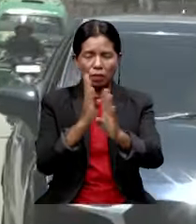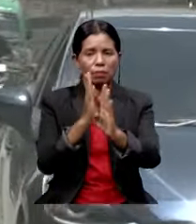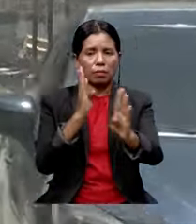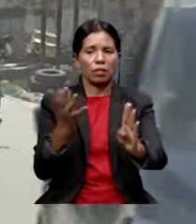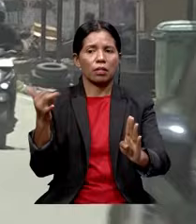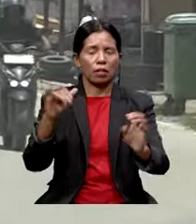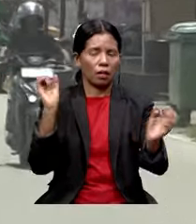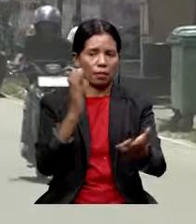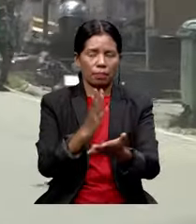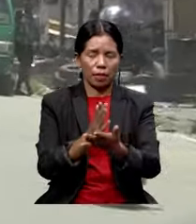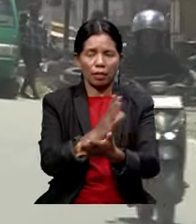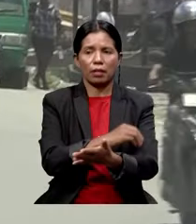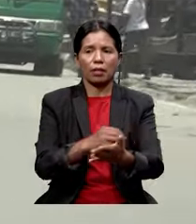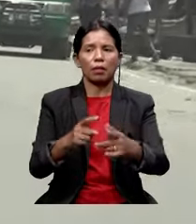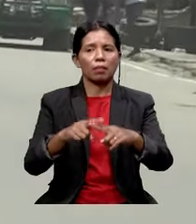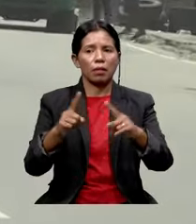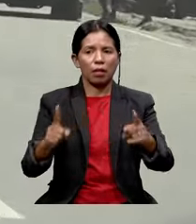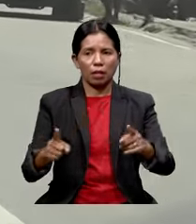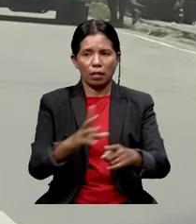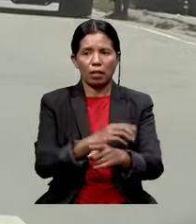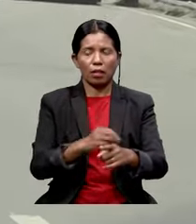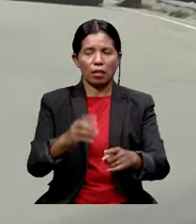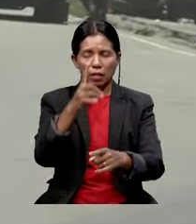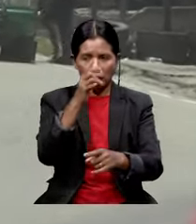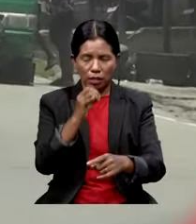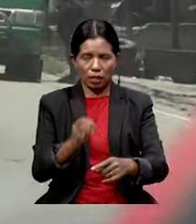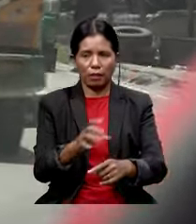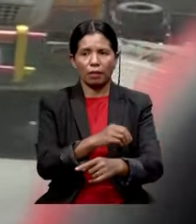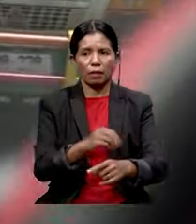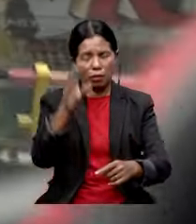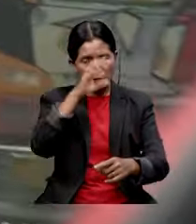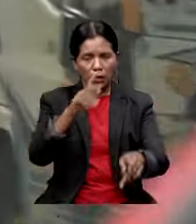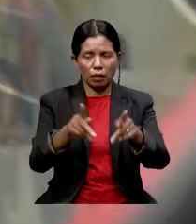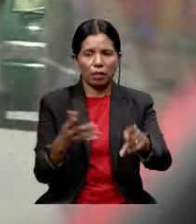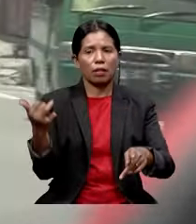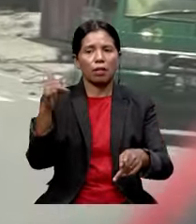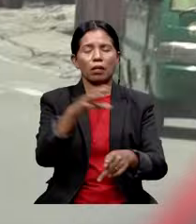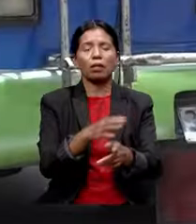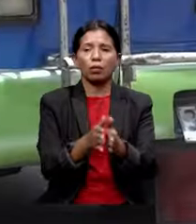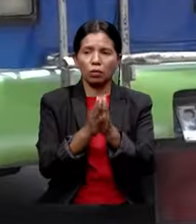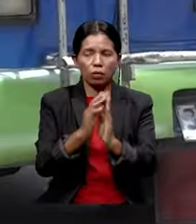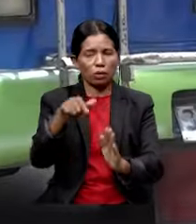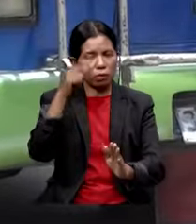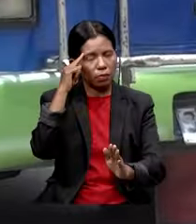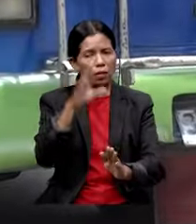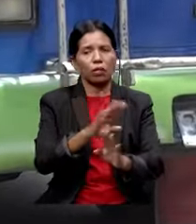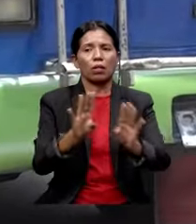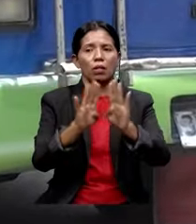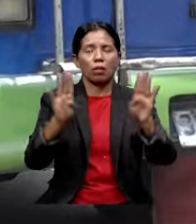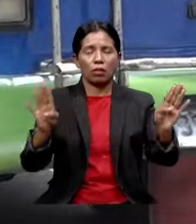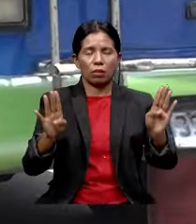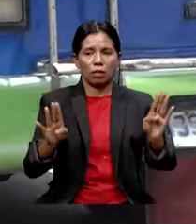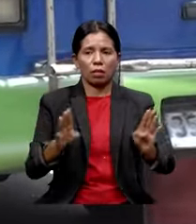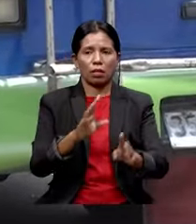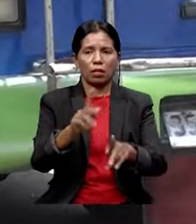la para iha terminal mebe halo operasaun iha kapital dili ho dibuka pasajeru nonia mos husu governo atau loketan terminal atau